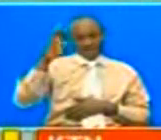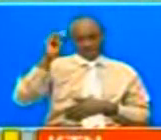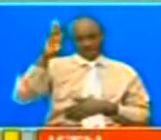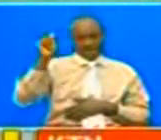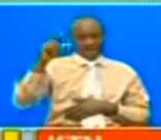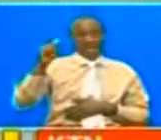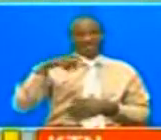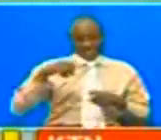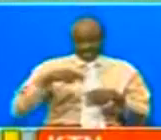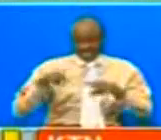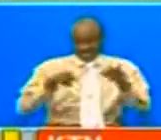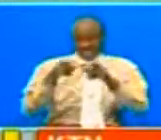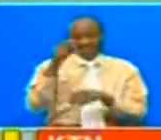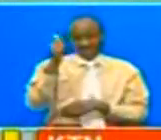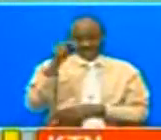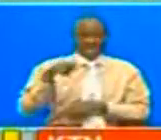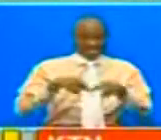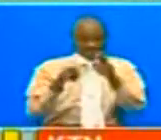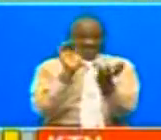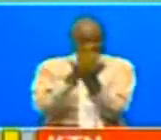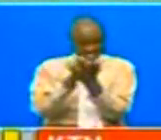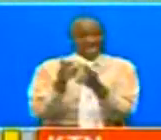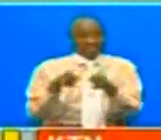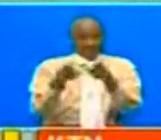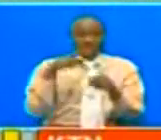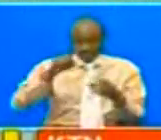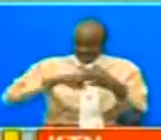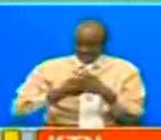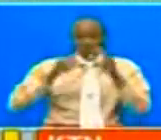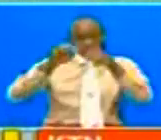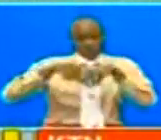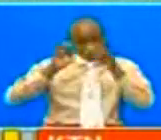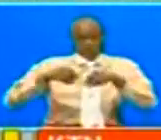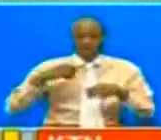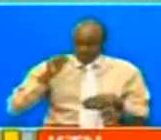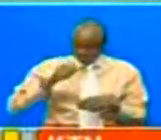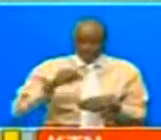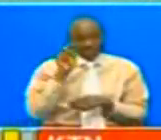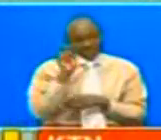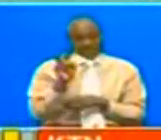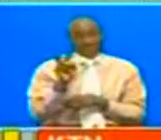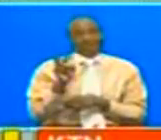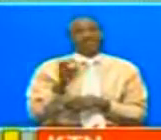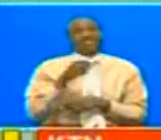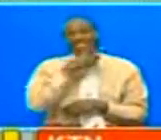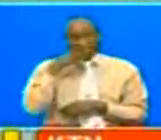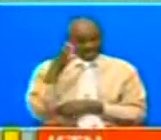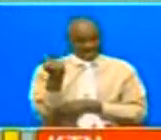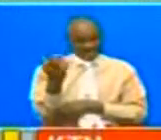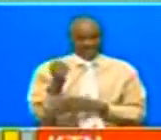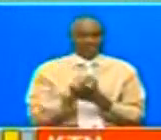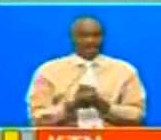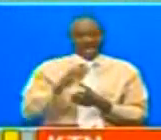mto Tana wameanza kujishughulisha na shughuli za kilimo ili kukabiliana na athari za ukame.